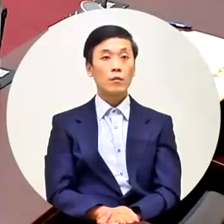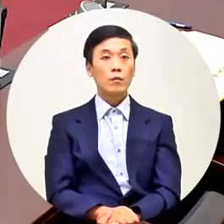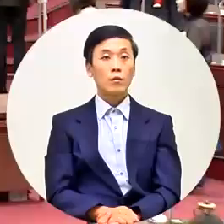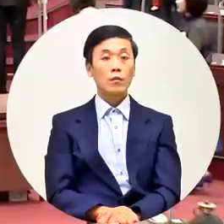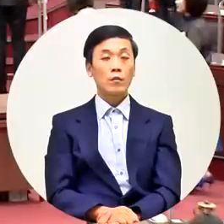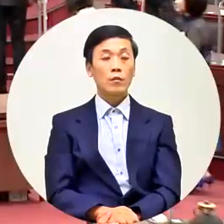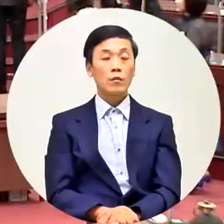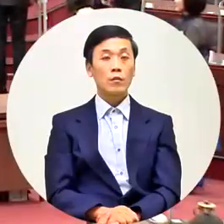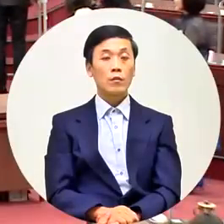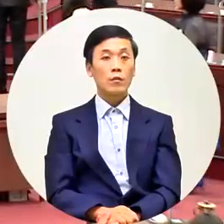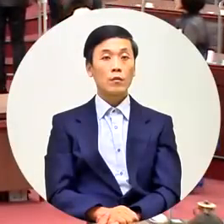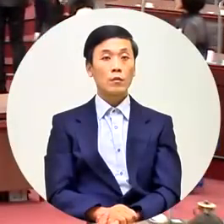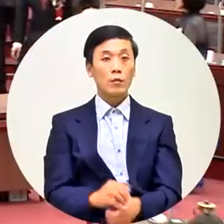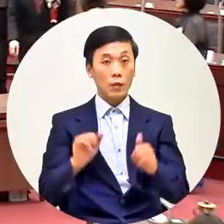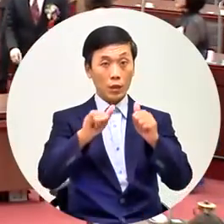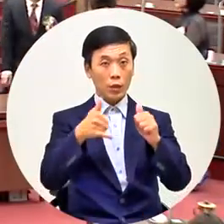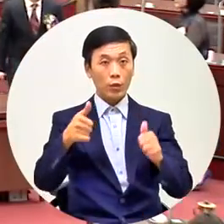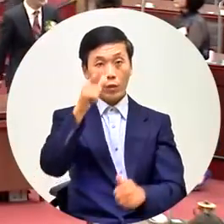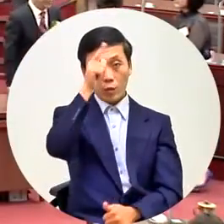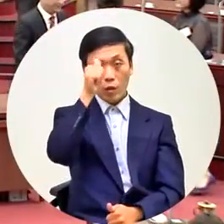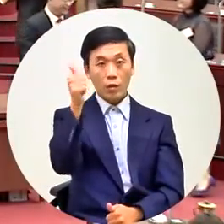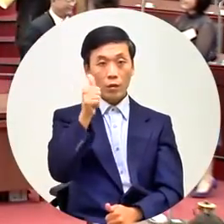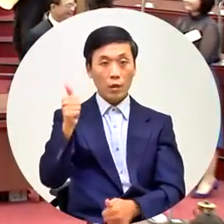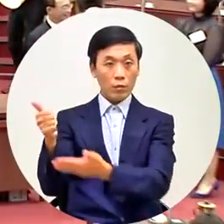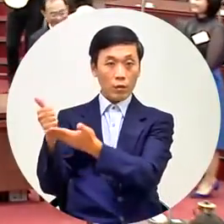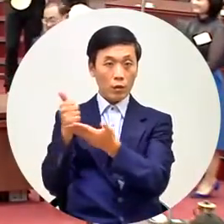请黄柏林议员领取选票。